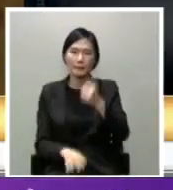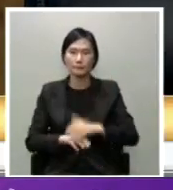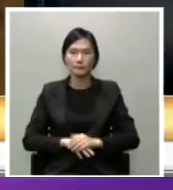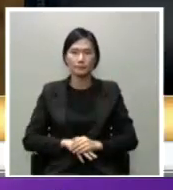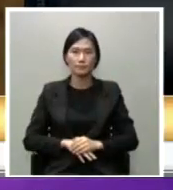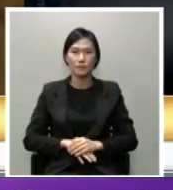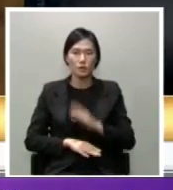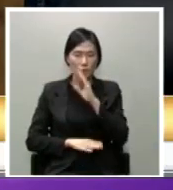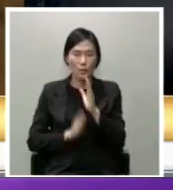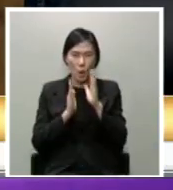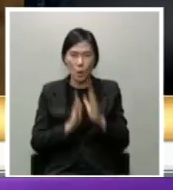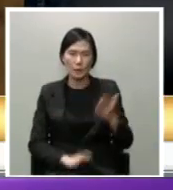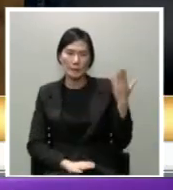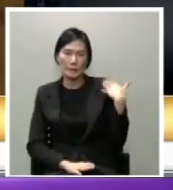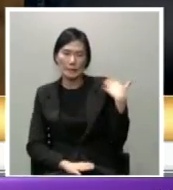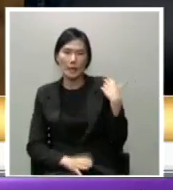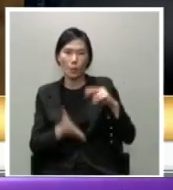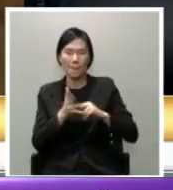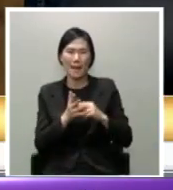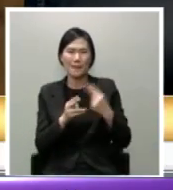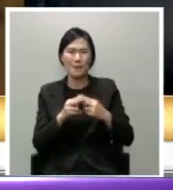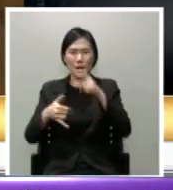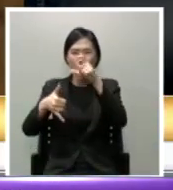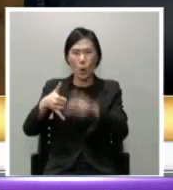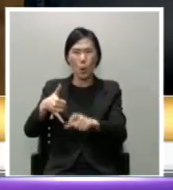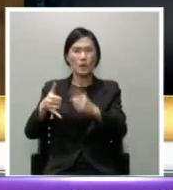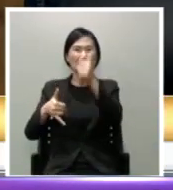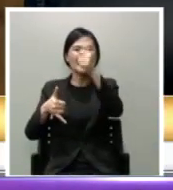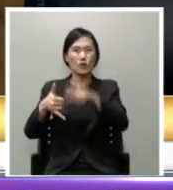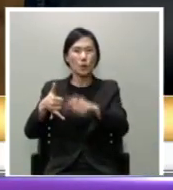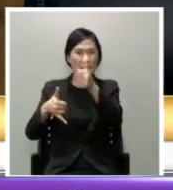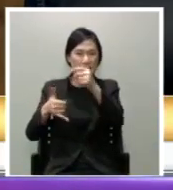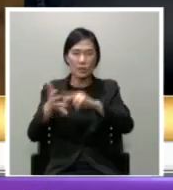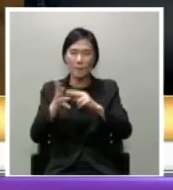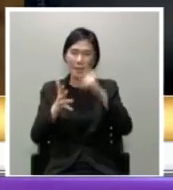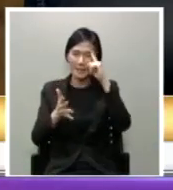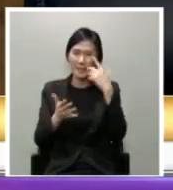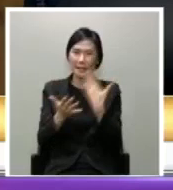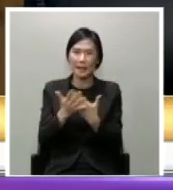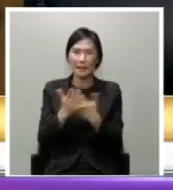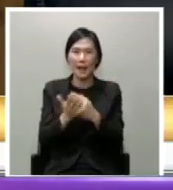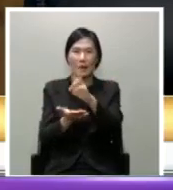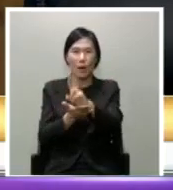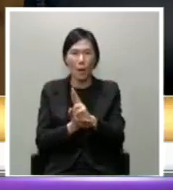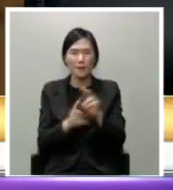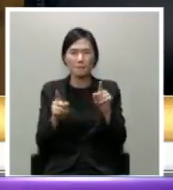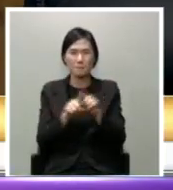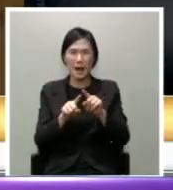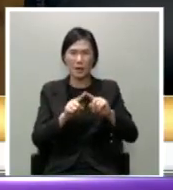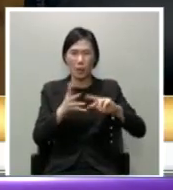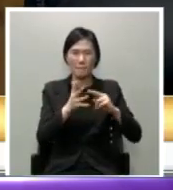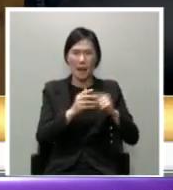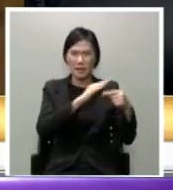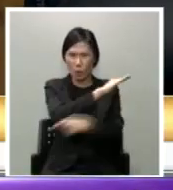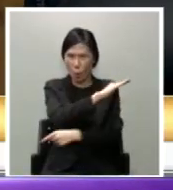คนที่สะกิดเขาเรียกว่าพลเมืองดีได้สินบนนำจับคนละสินบนกับที่คอรัปชันนะครับนี่สินบ